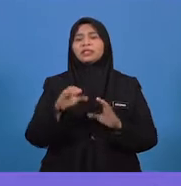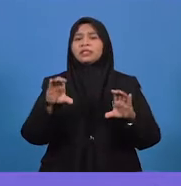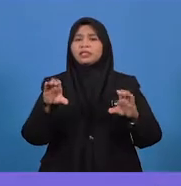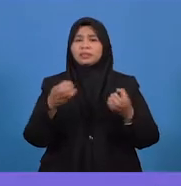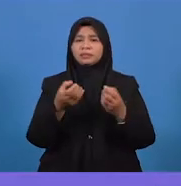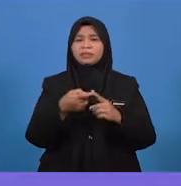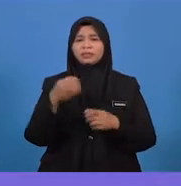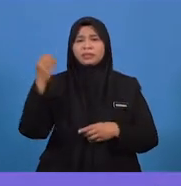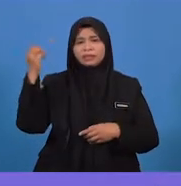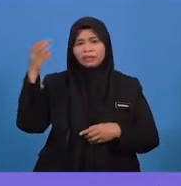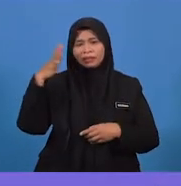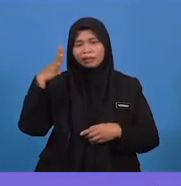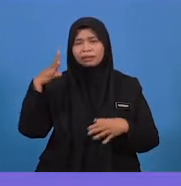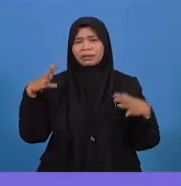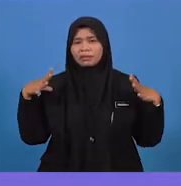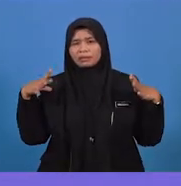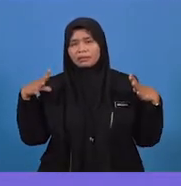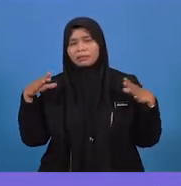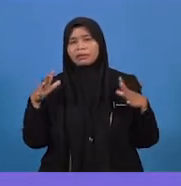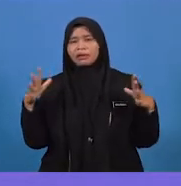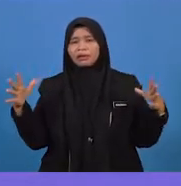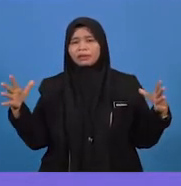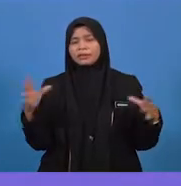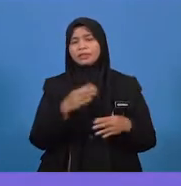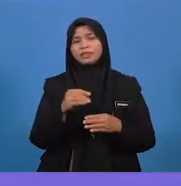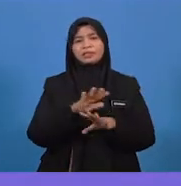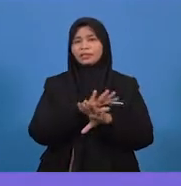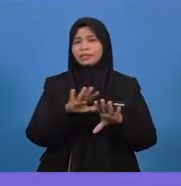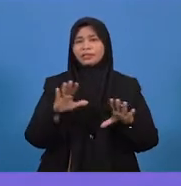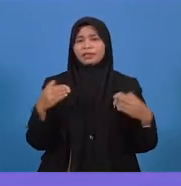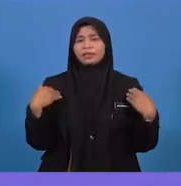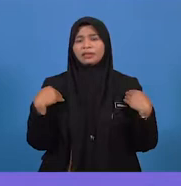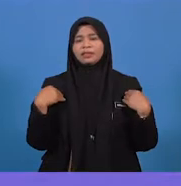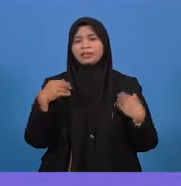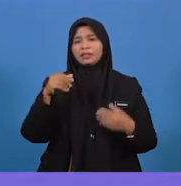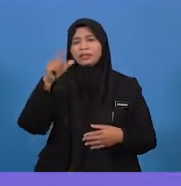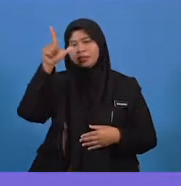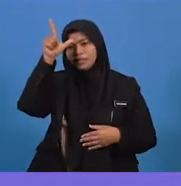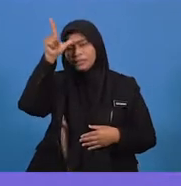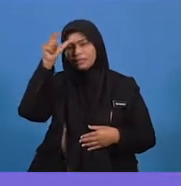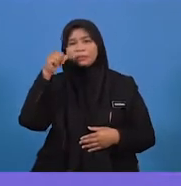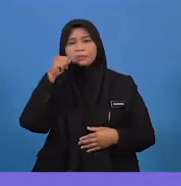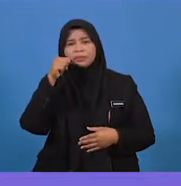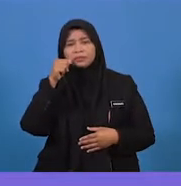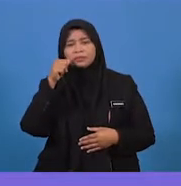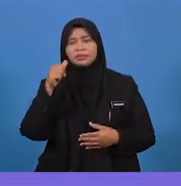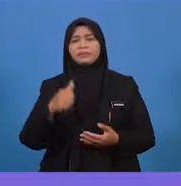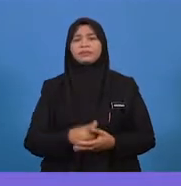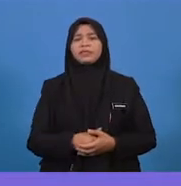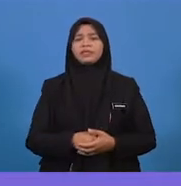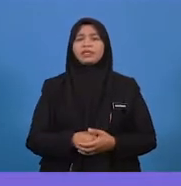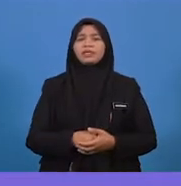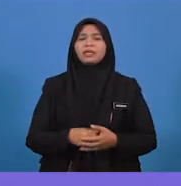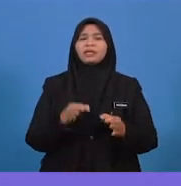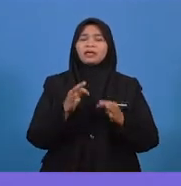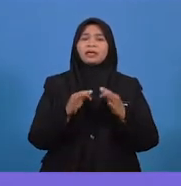daripada cahaya, bersayap besar dan tidak mempunyai jantina. Ini baru ciptaan Allah.